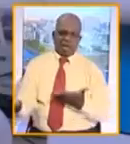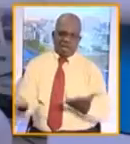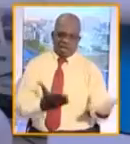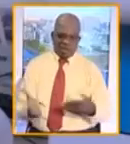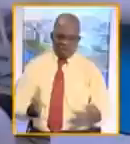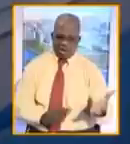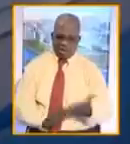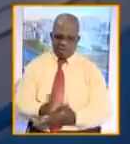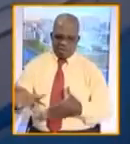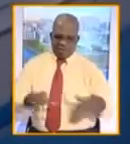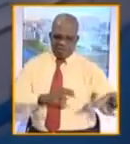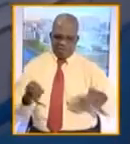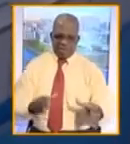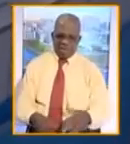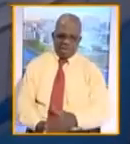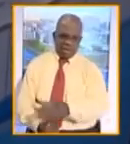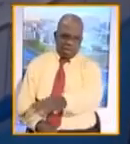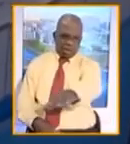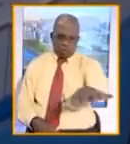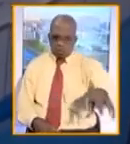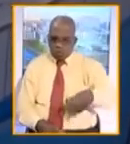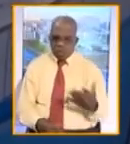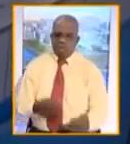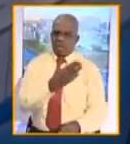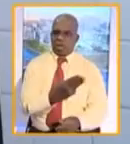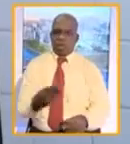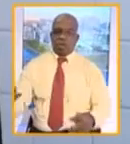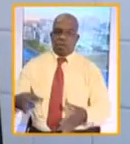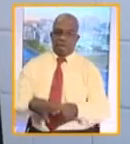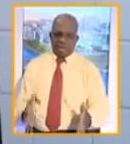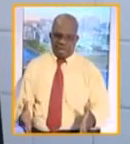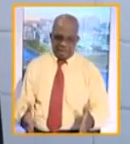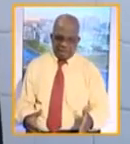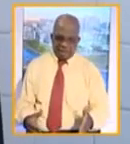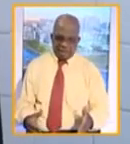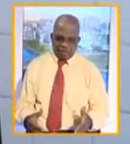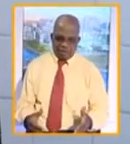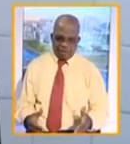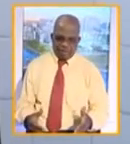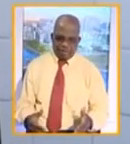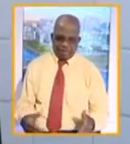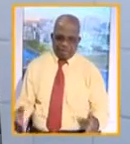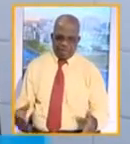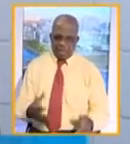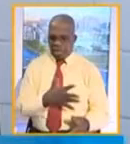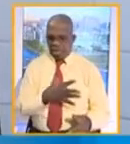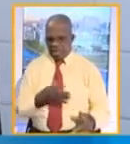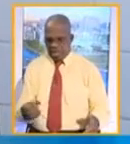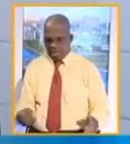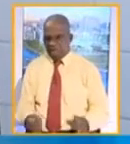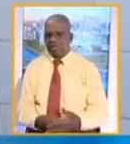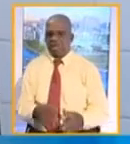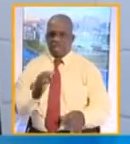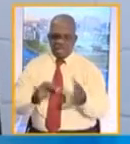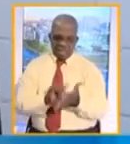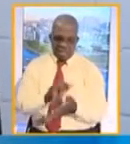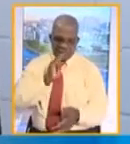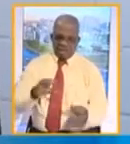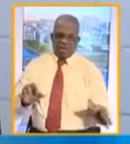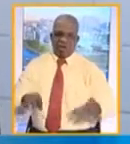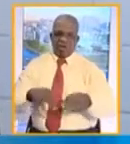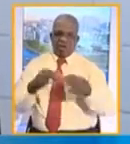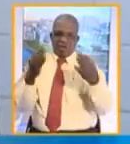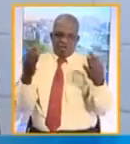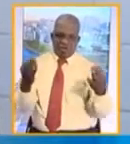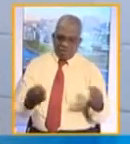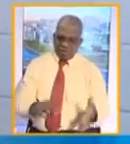plateau technique permet la prise en charge de plusieurs pathologies. Le paludisme qui revient en première position. À côté du